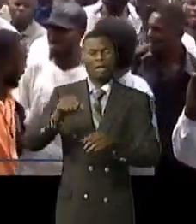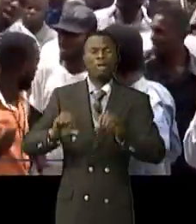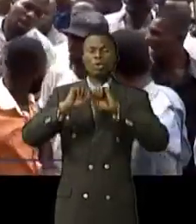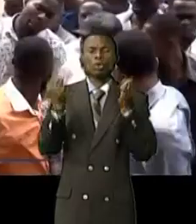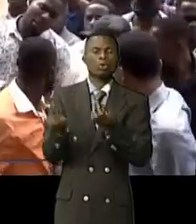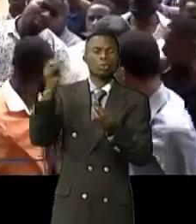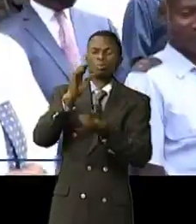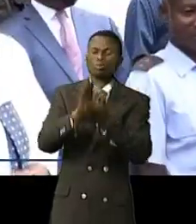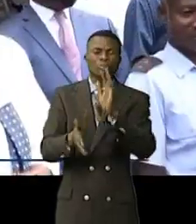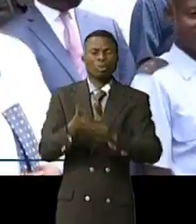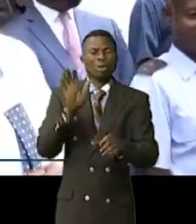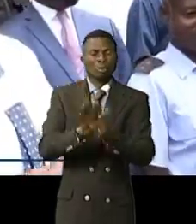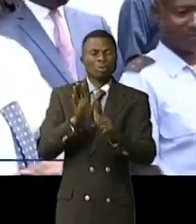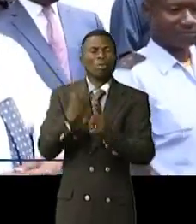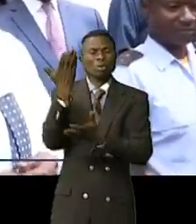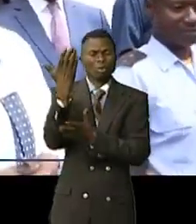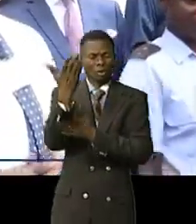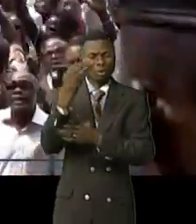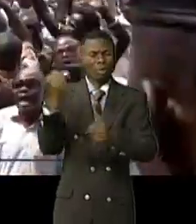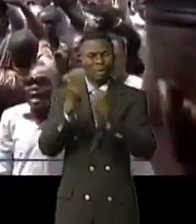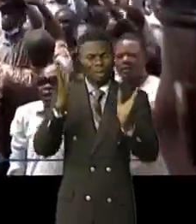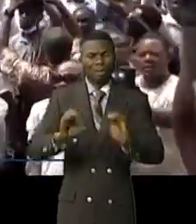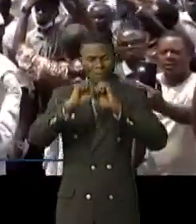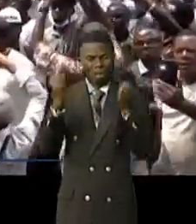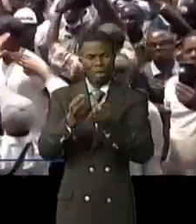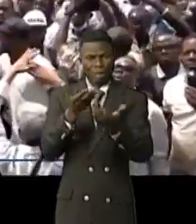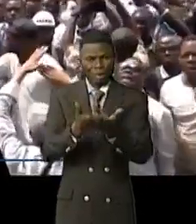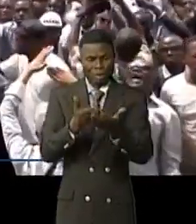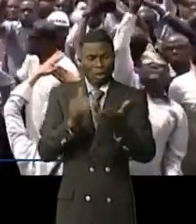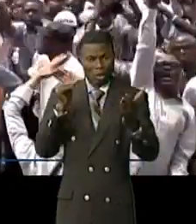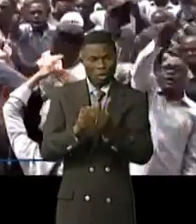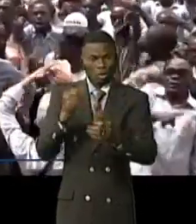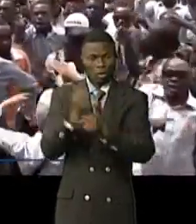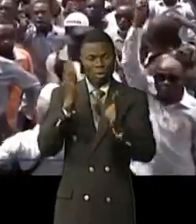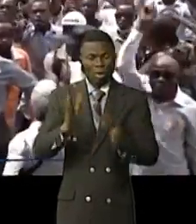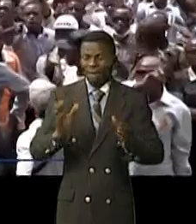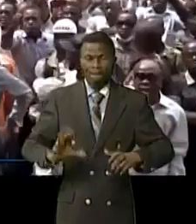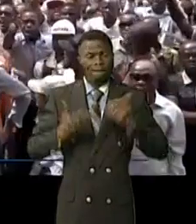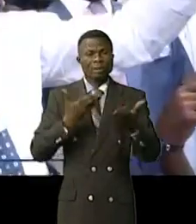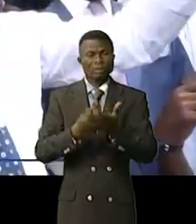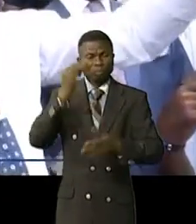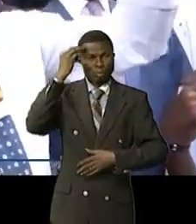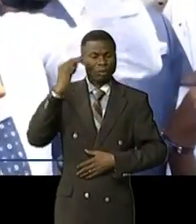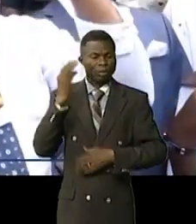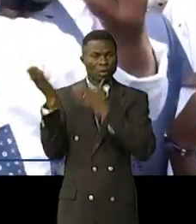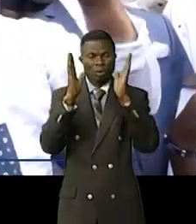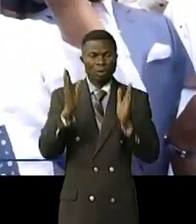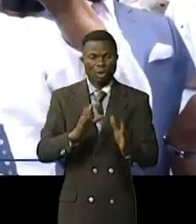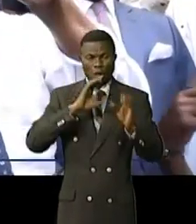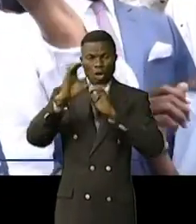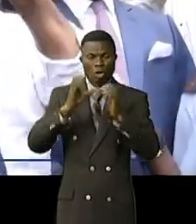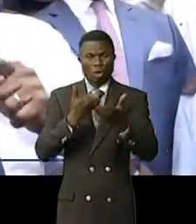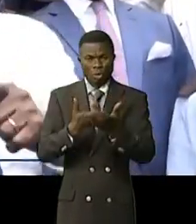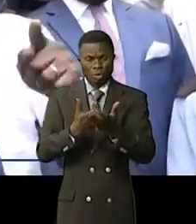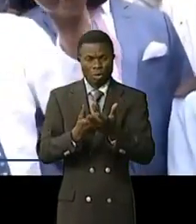sociaux, autant des réclamations des agents de la SCTP. Face aux agents surchauffés, le ministre de Transport, Voies des